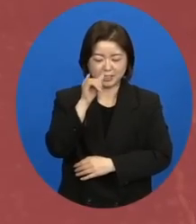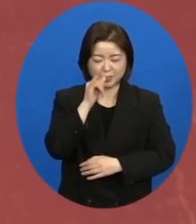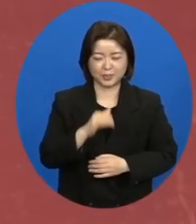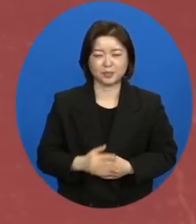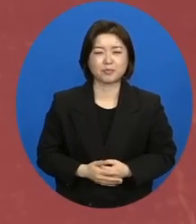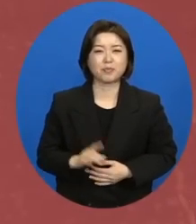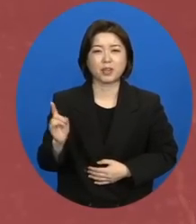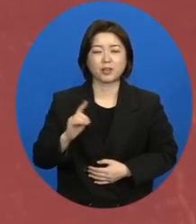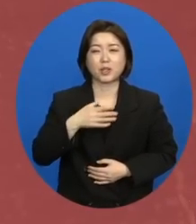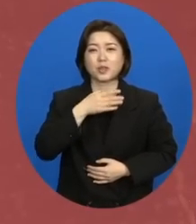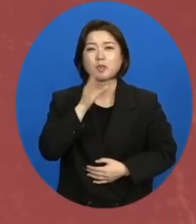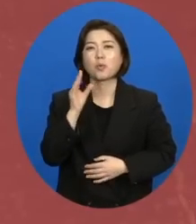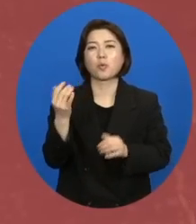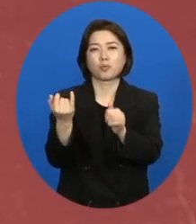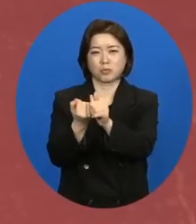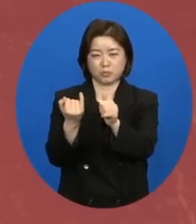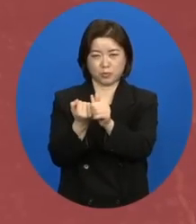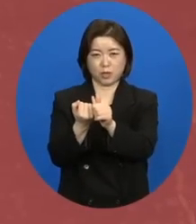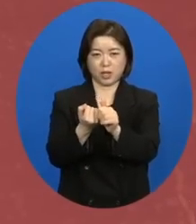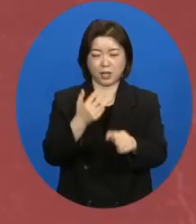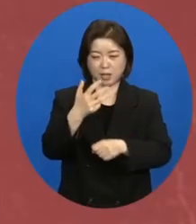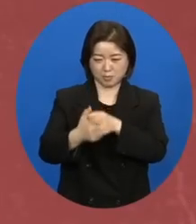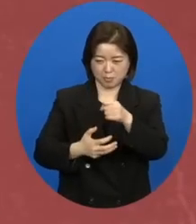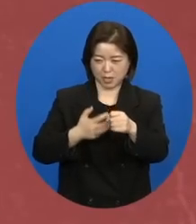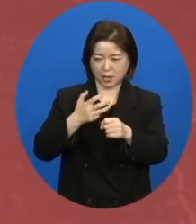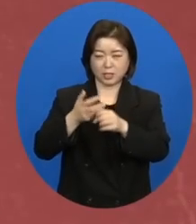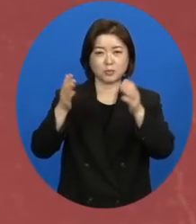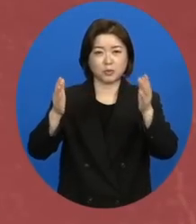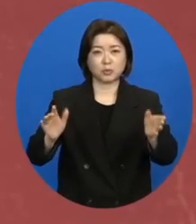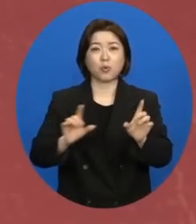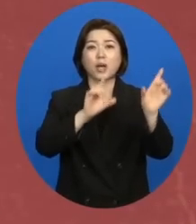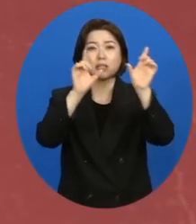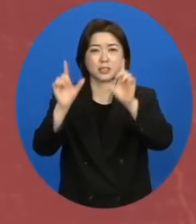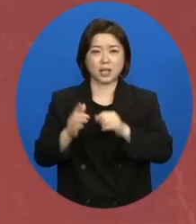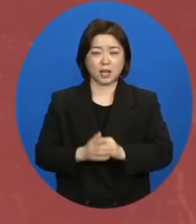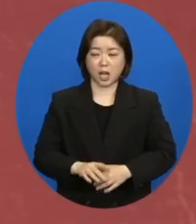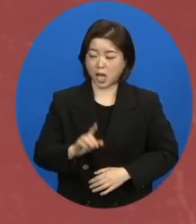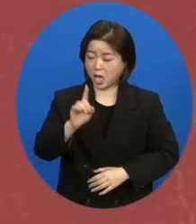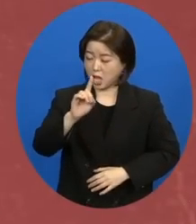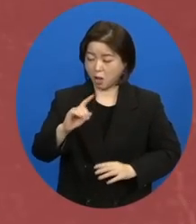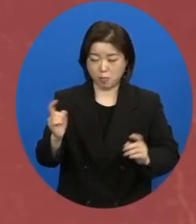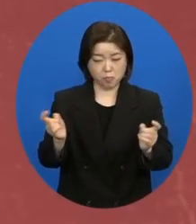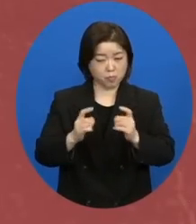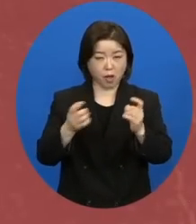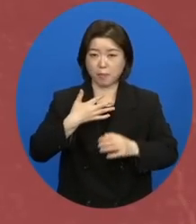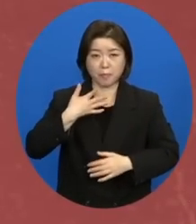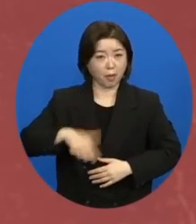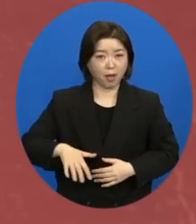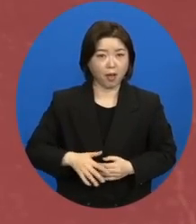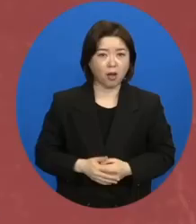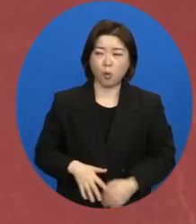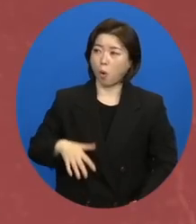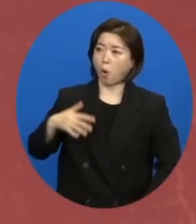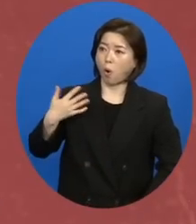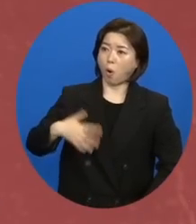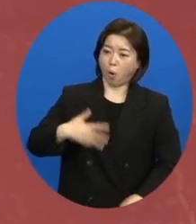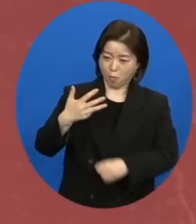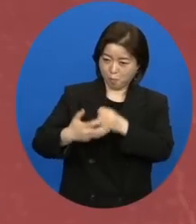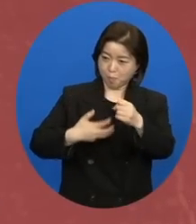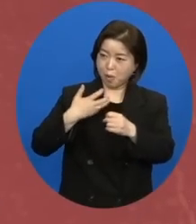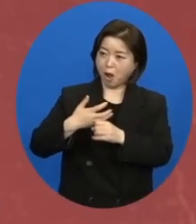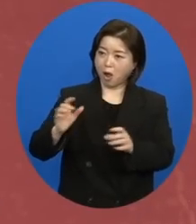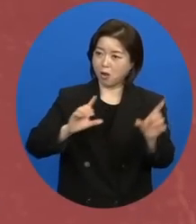어떤 노부부가 80년을 살았는데 한 번도 안 싸웠다는 거예요. 이야, 어떻게